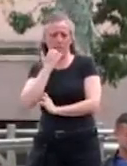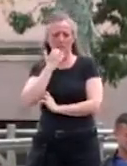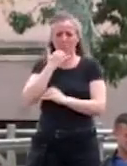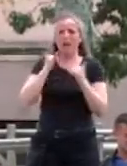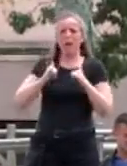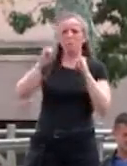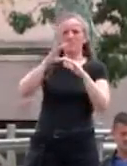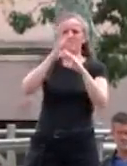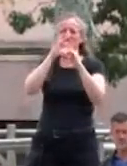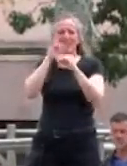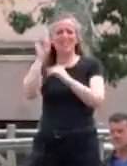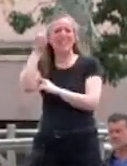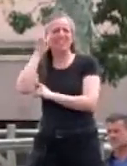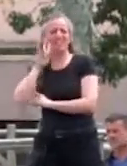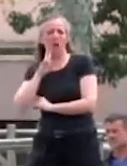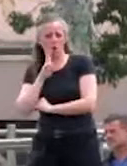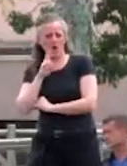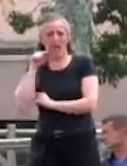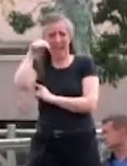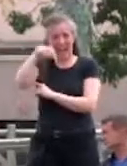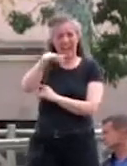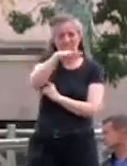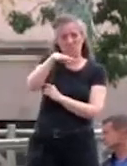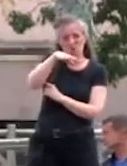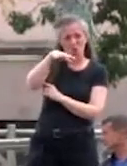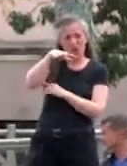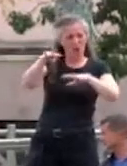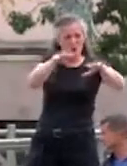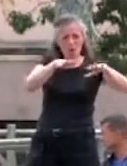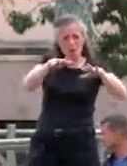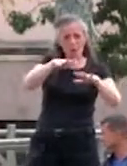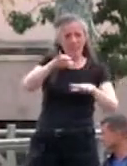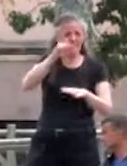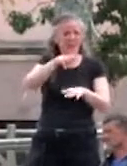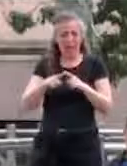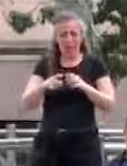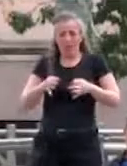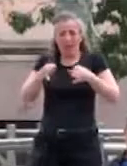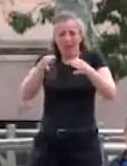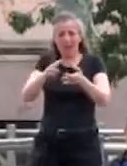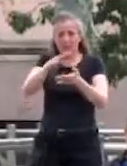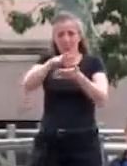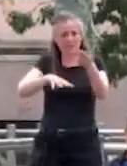oblidar completament de Nou Barris i de la majoria de barris de la ciutat de Barcelona.